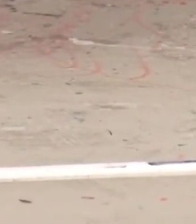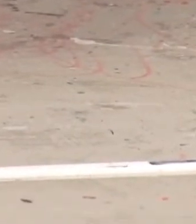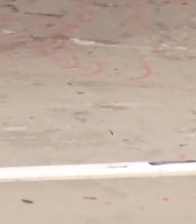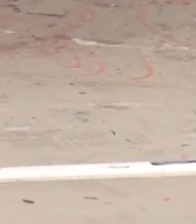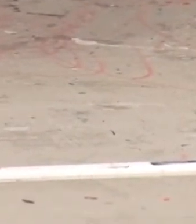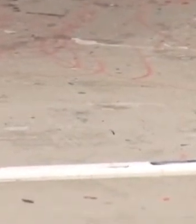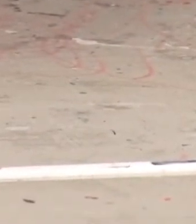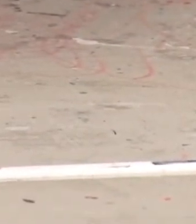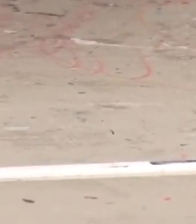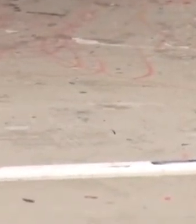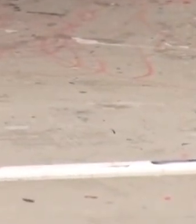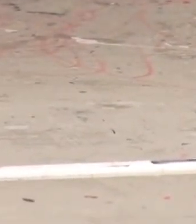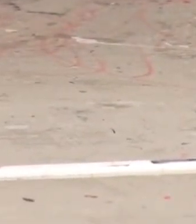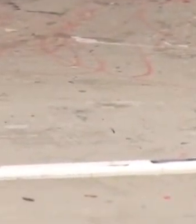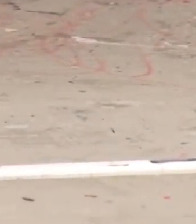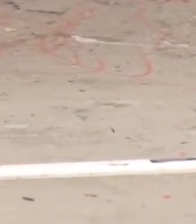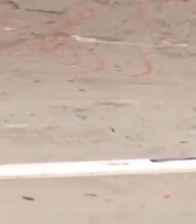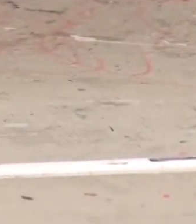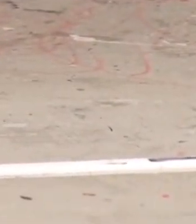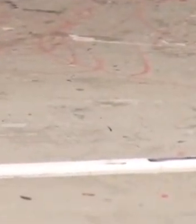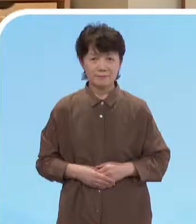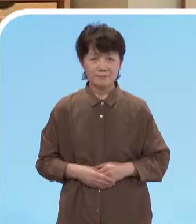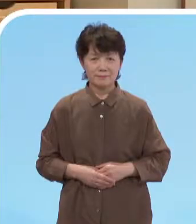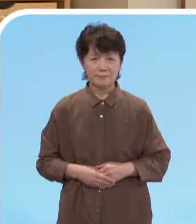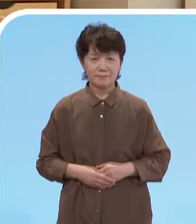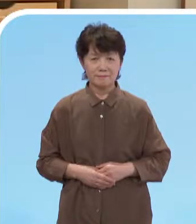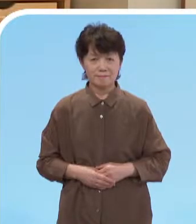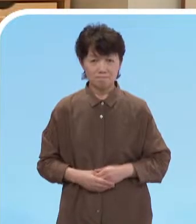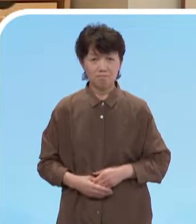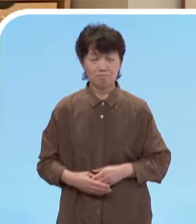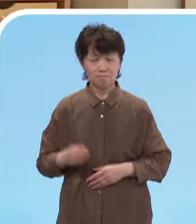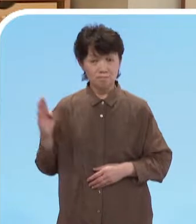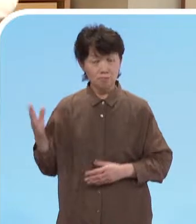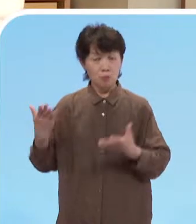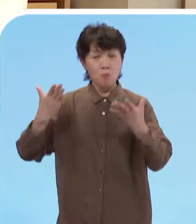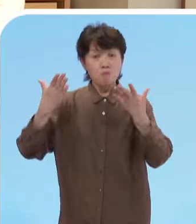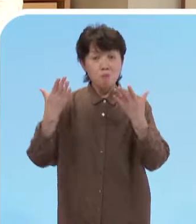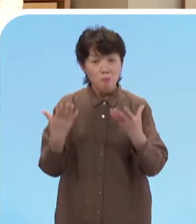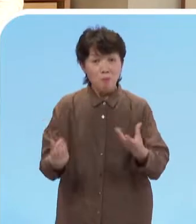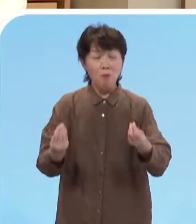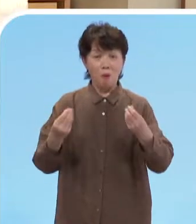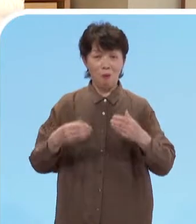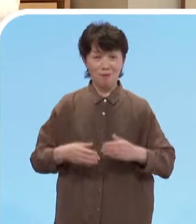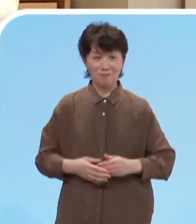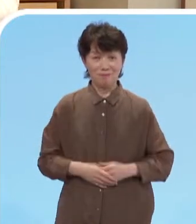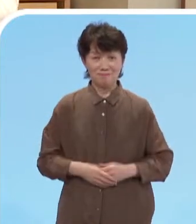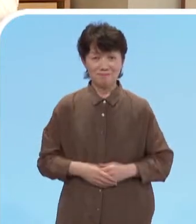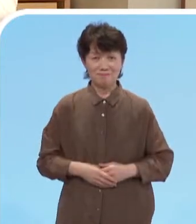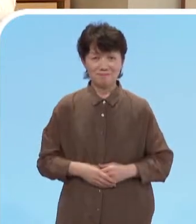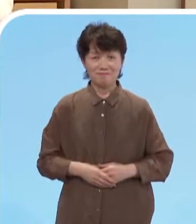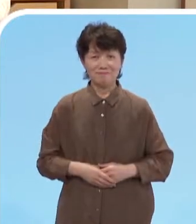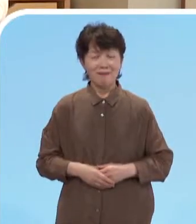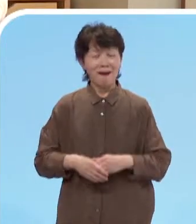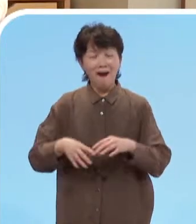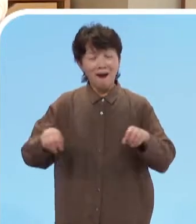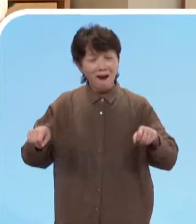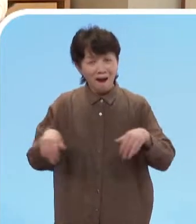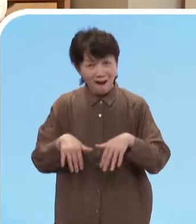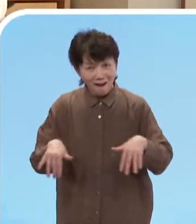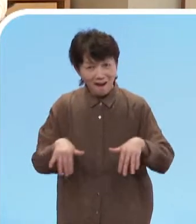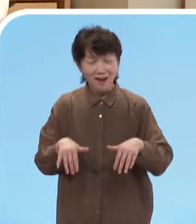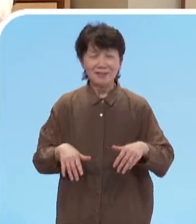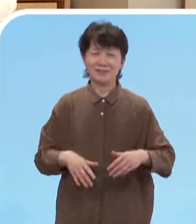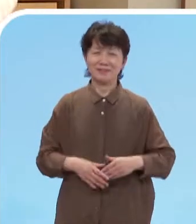セロハンテープで留めます。 はい、 これで出来上がりなんです。 うわ、できちゃった。 はい、 早い、